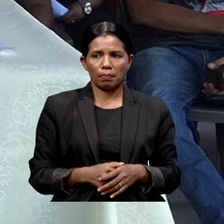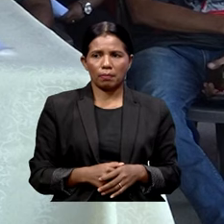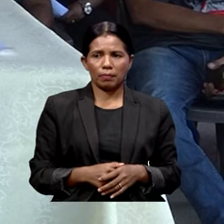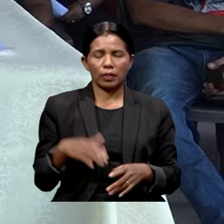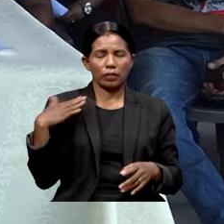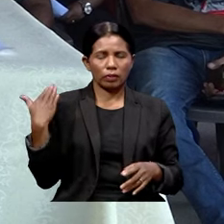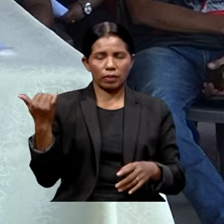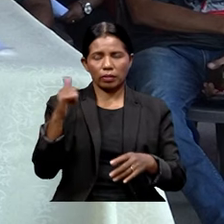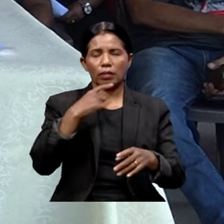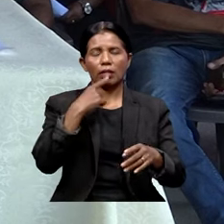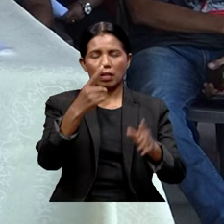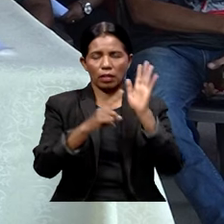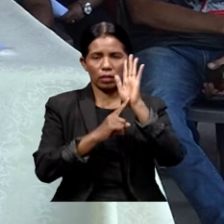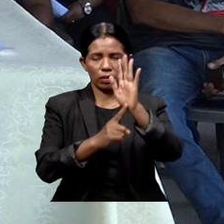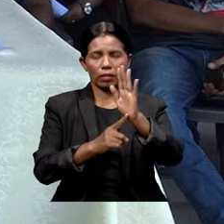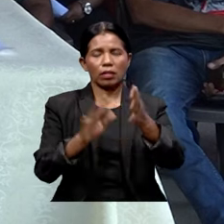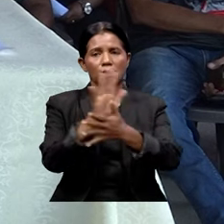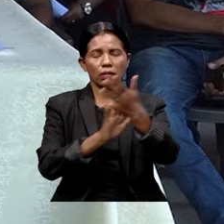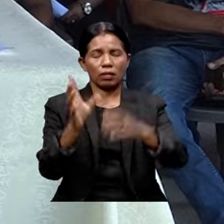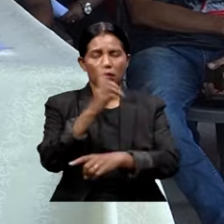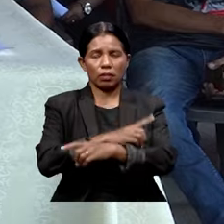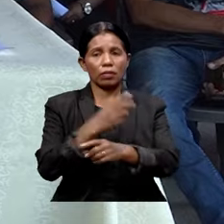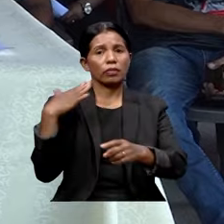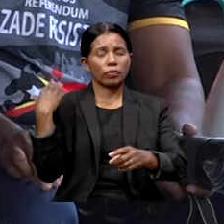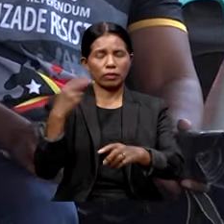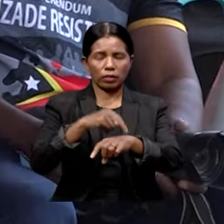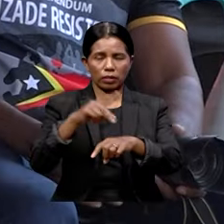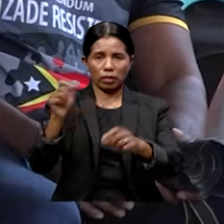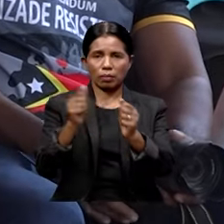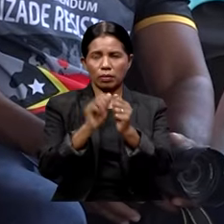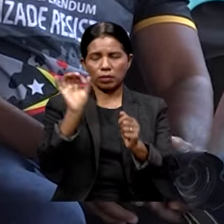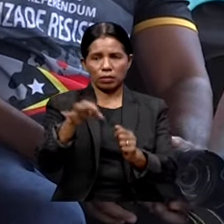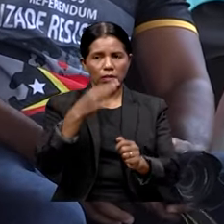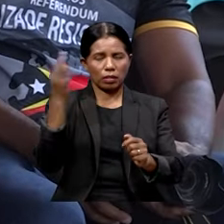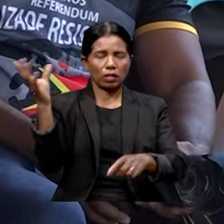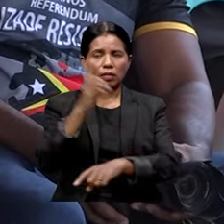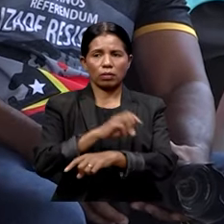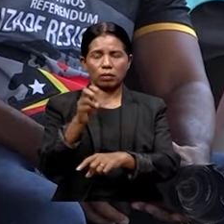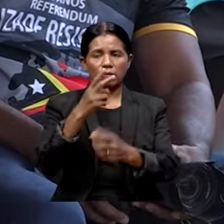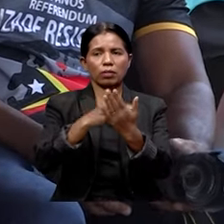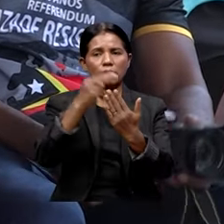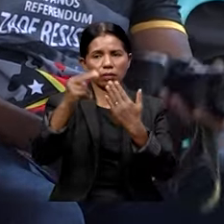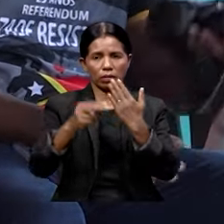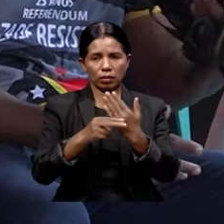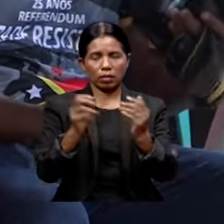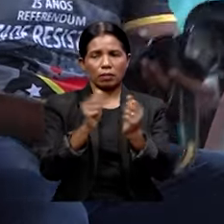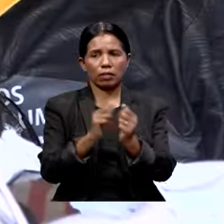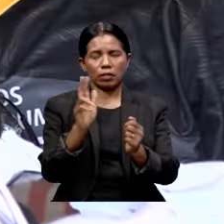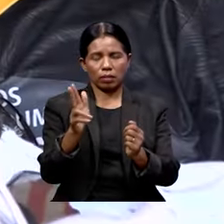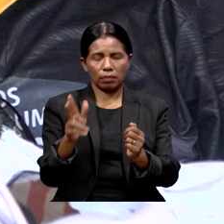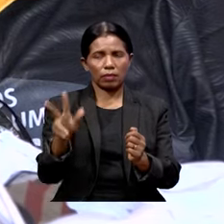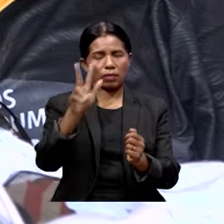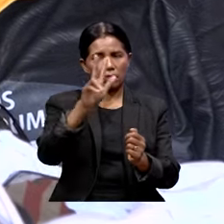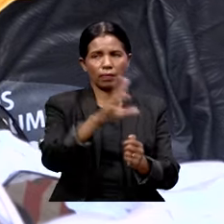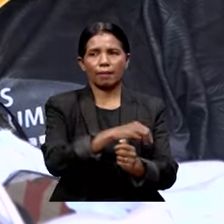Juventude Resistência ato questão né, a fim comemora lorong Juventude Nacional badala sanu resensia no lorong 2 de novembro badala tolunulu resintolu ya Santa